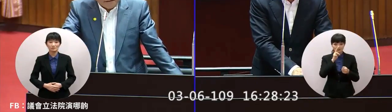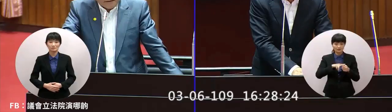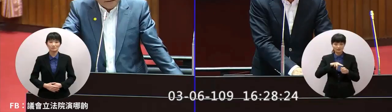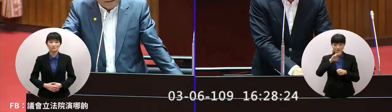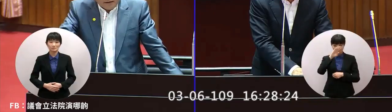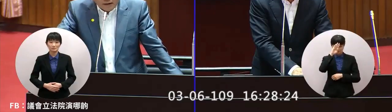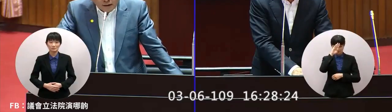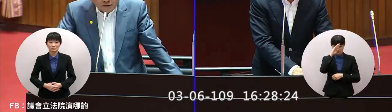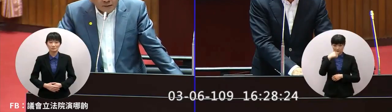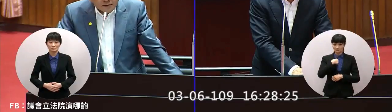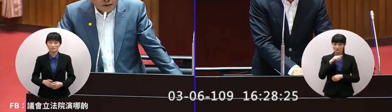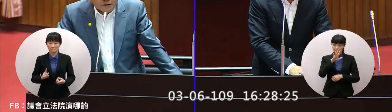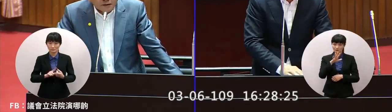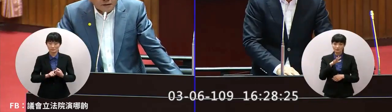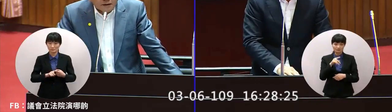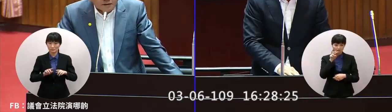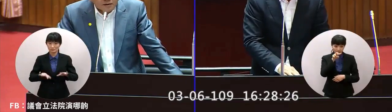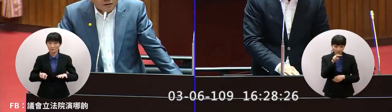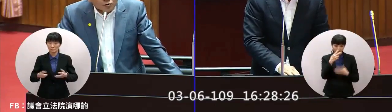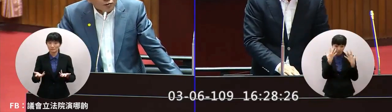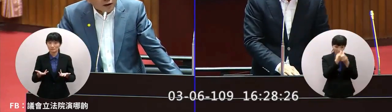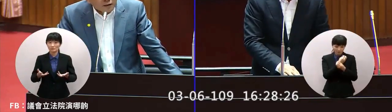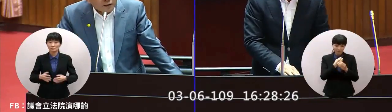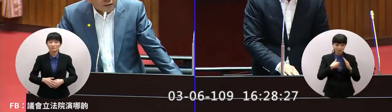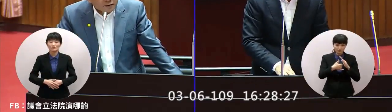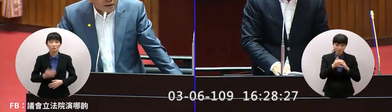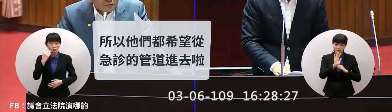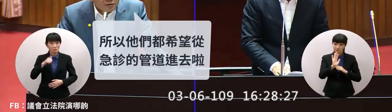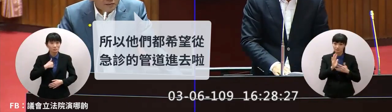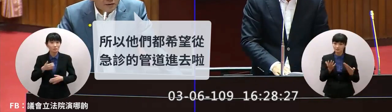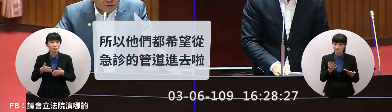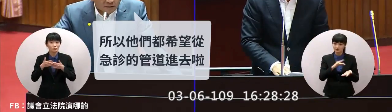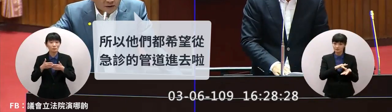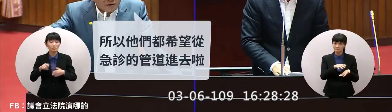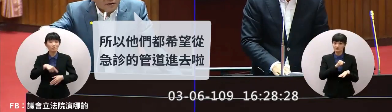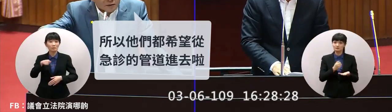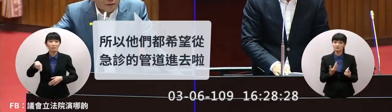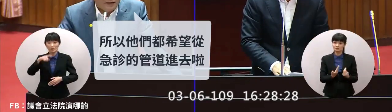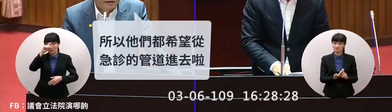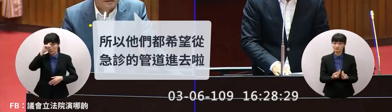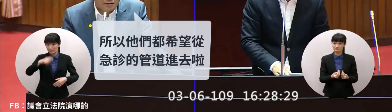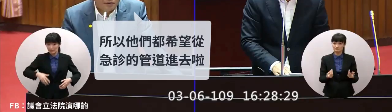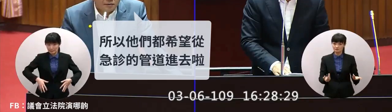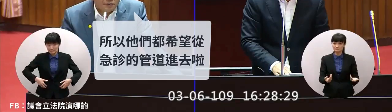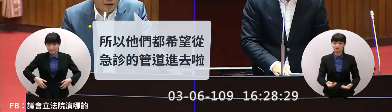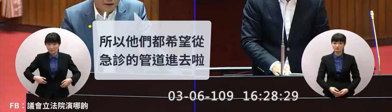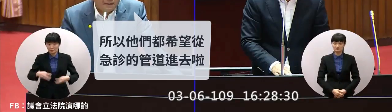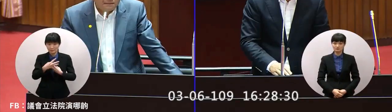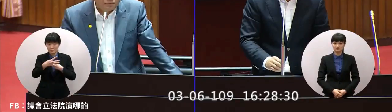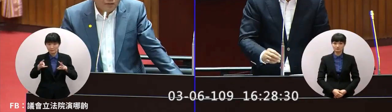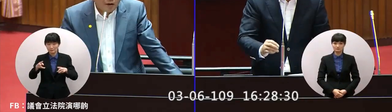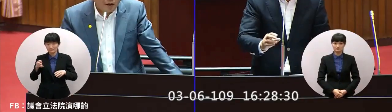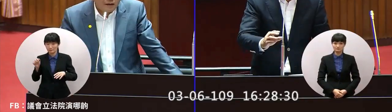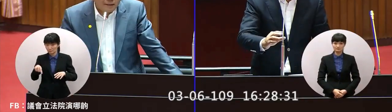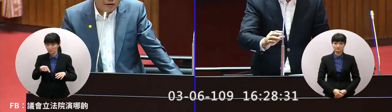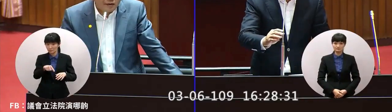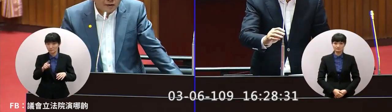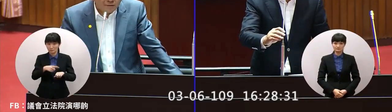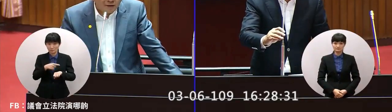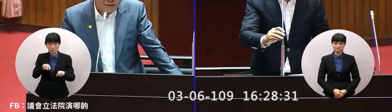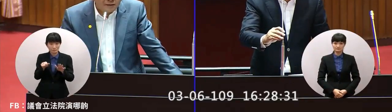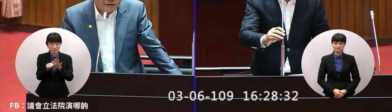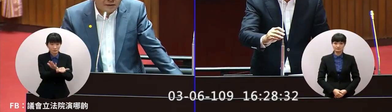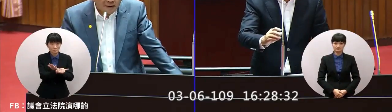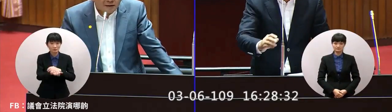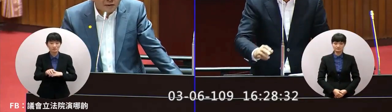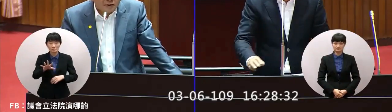解。 对，阿西马这一号医疗这类输氧哈，所以他们都希望从急诊的管道进去了。好，那边